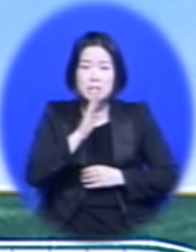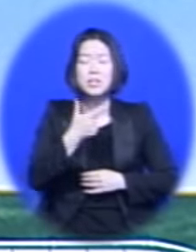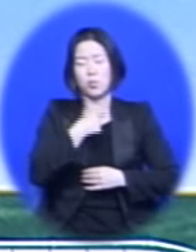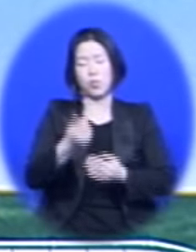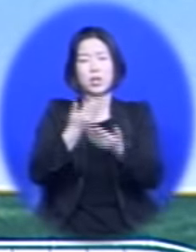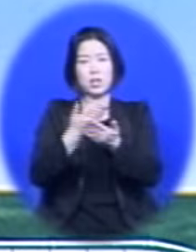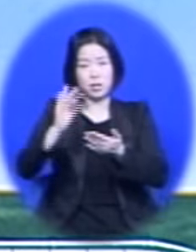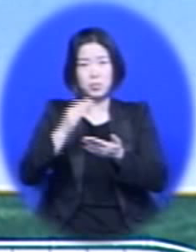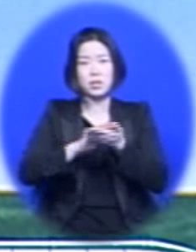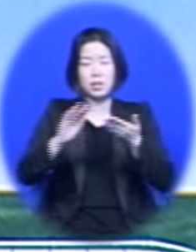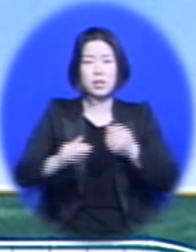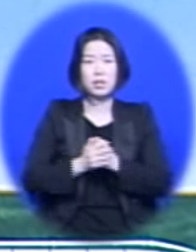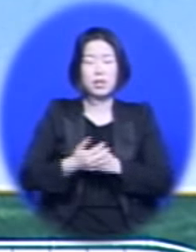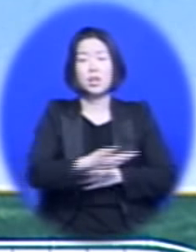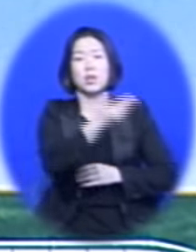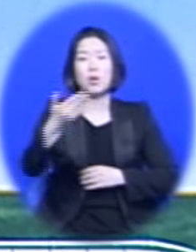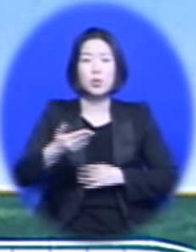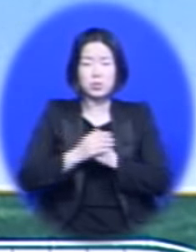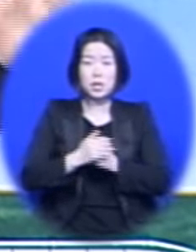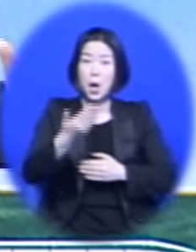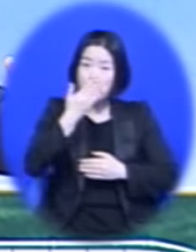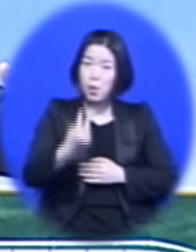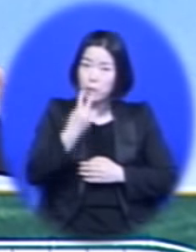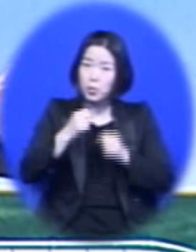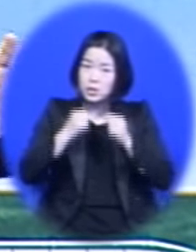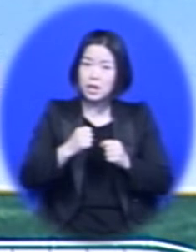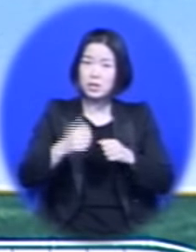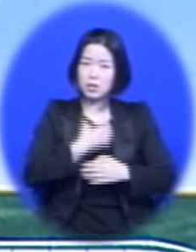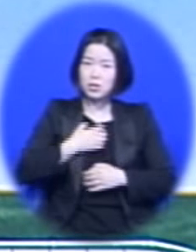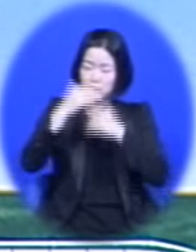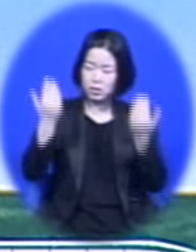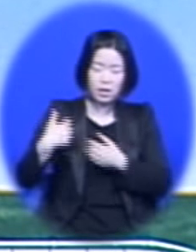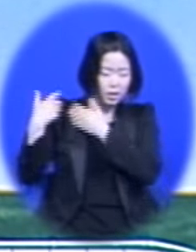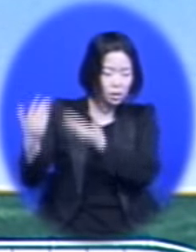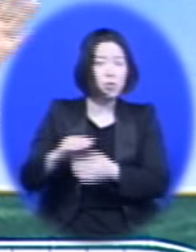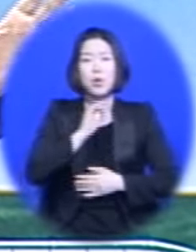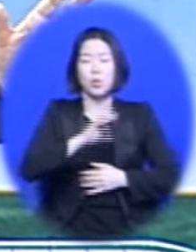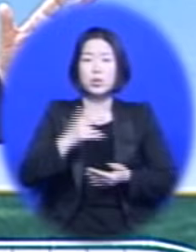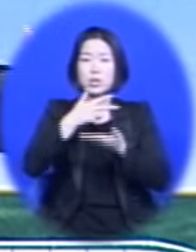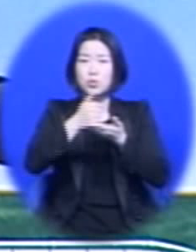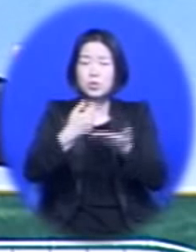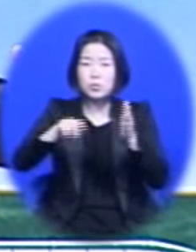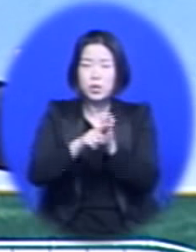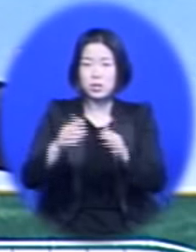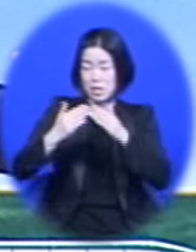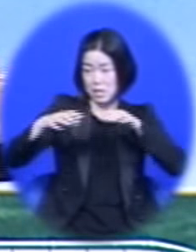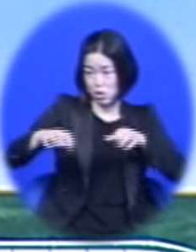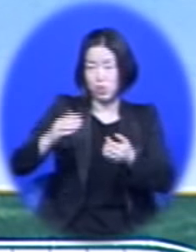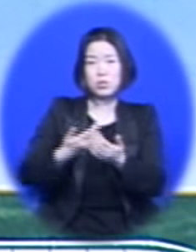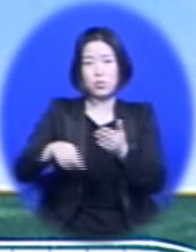돼요. 여러분이 먹고 사는 걱정 다 내려놓고 오직 주님을 위해서 이웃을 위해서 사랑하고 사는